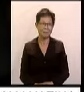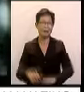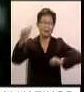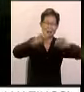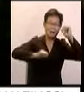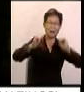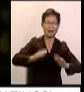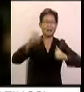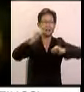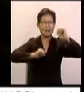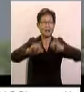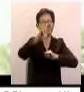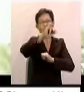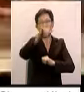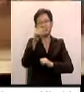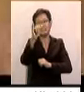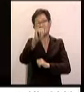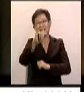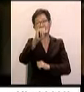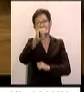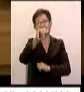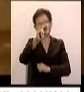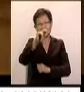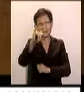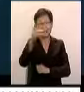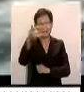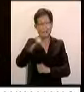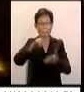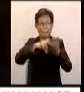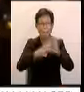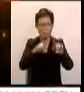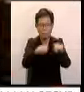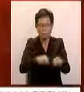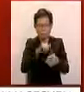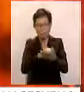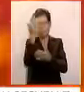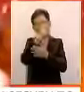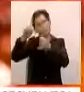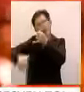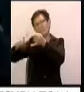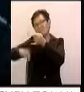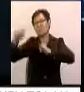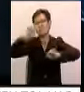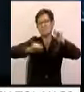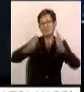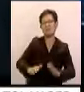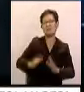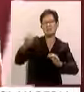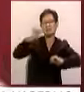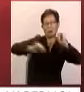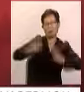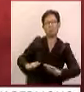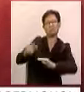Lakonan superstar India Rajinikanth yang membawa maksud kawasan itu mungkin merupakan filem terakhir lakonan hero legenda